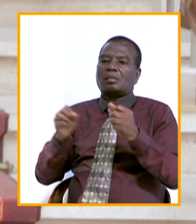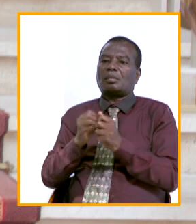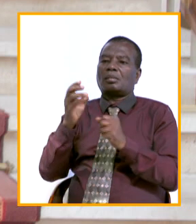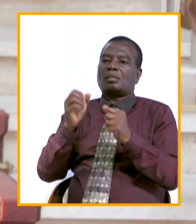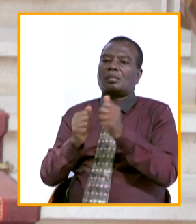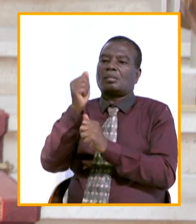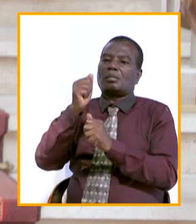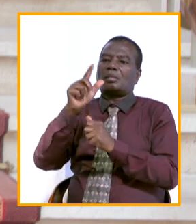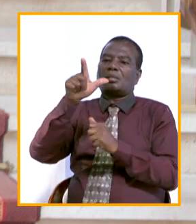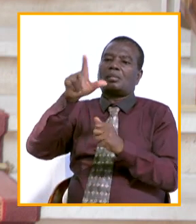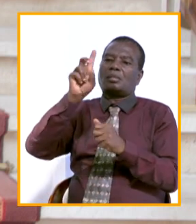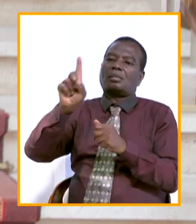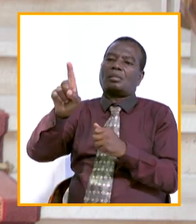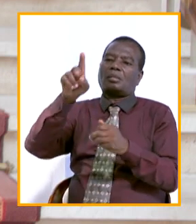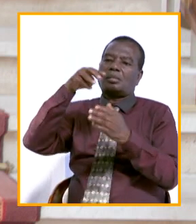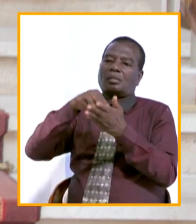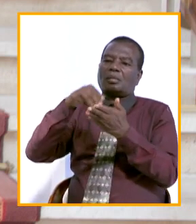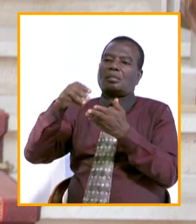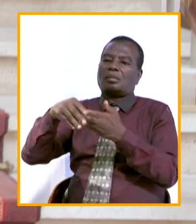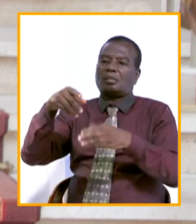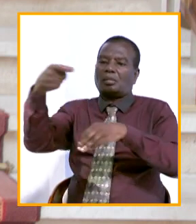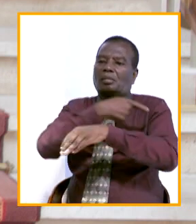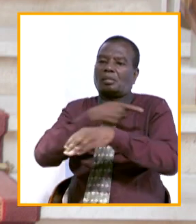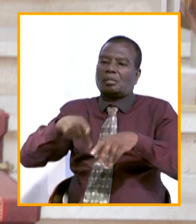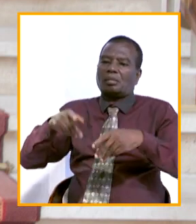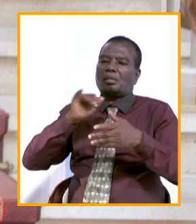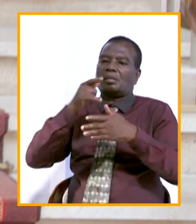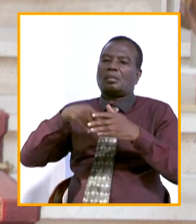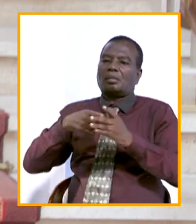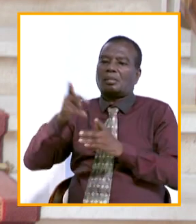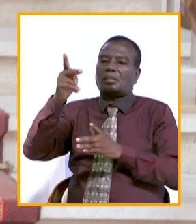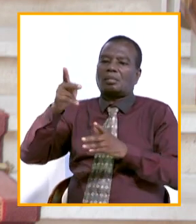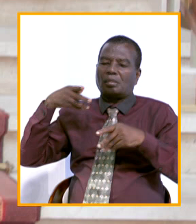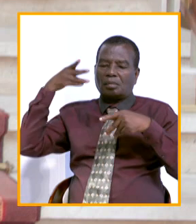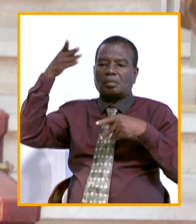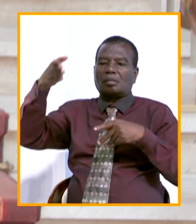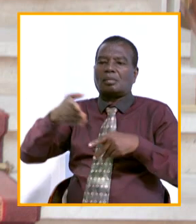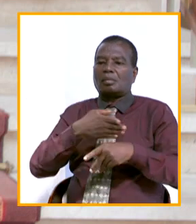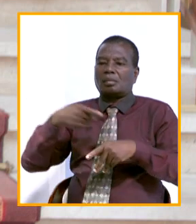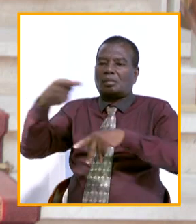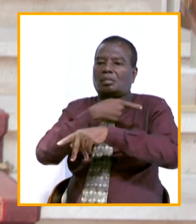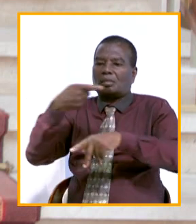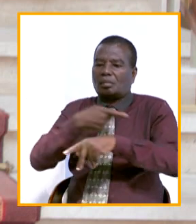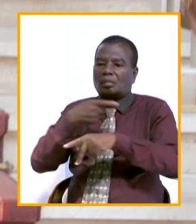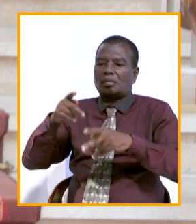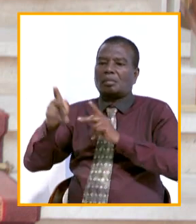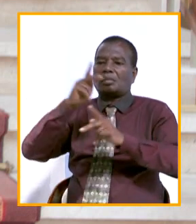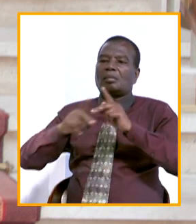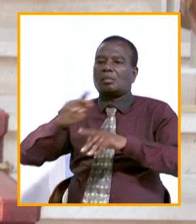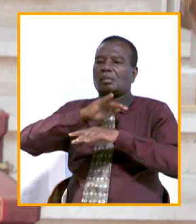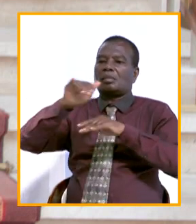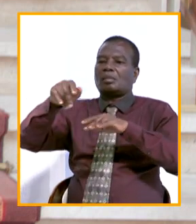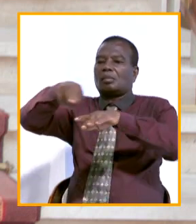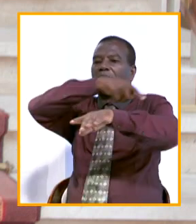doses reçues à ce jour, ce qui permettra une vaccination ininterrompue des populations tout le long de